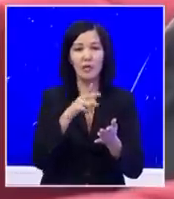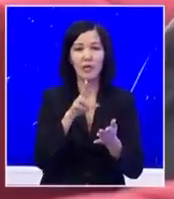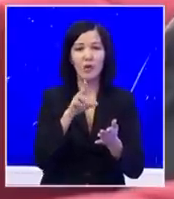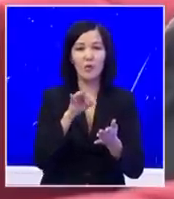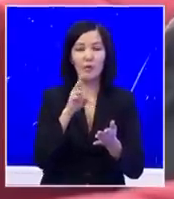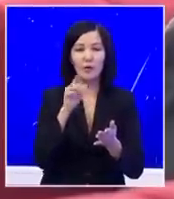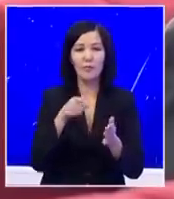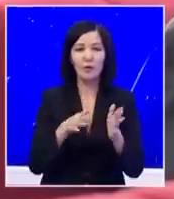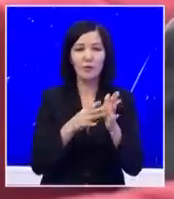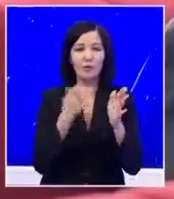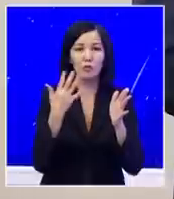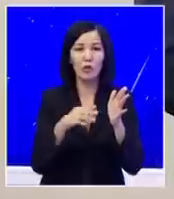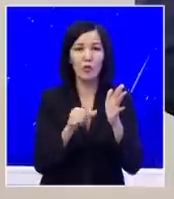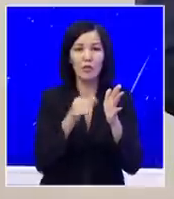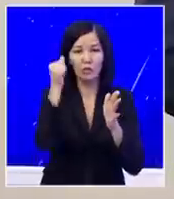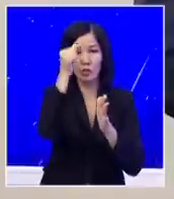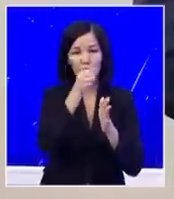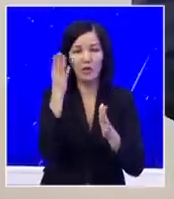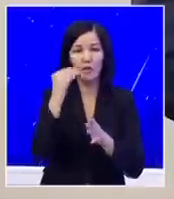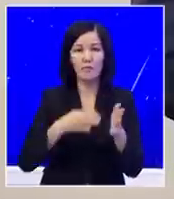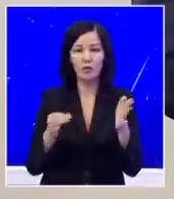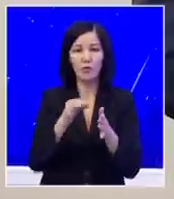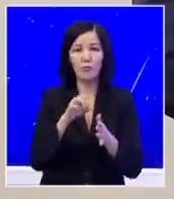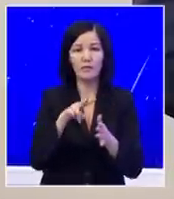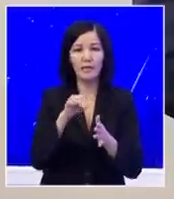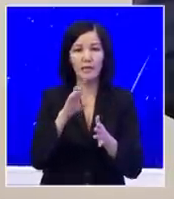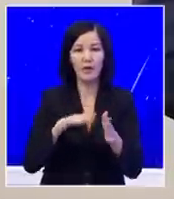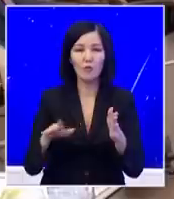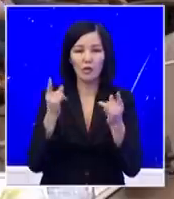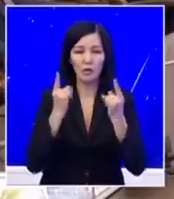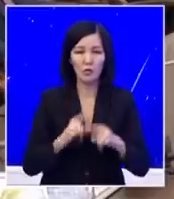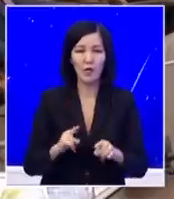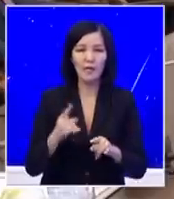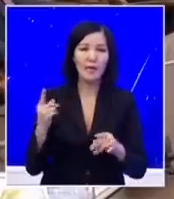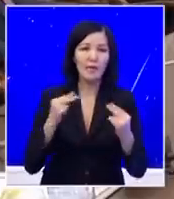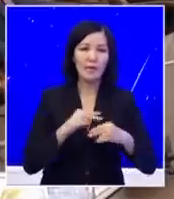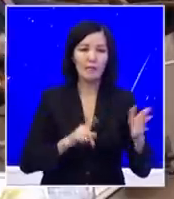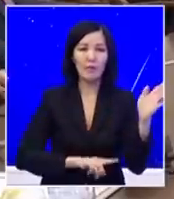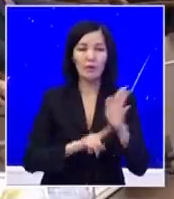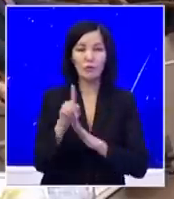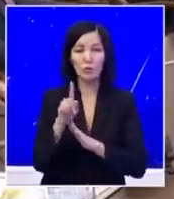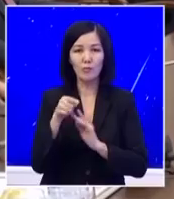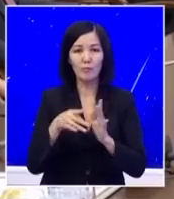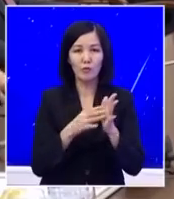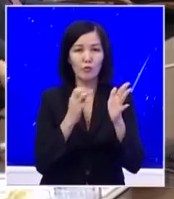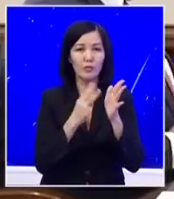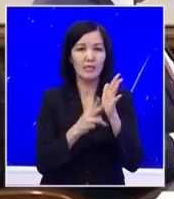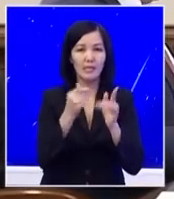керек, Серікбай Өрікбайлы 1956 жылы Алматы облысы Іле ауданында туған. Алғашқы еңбек